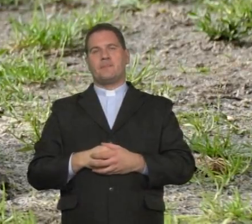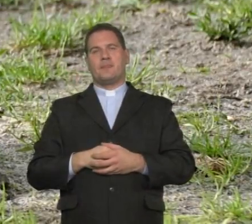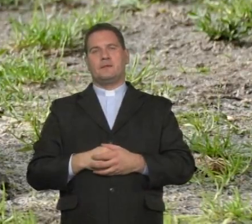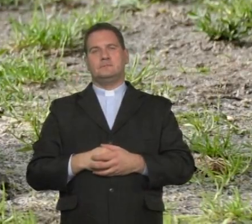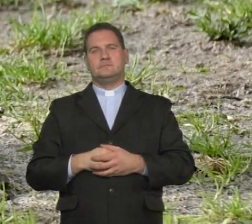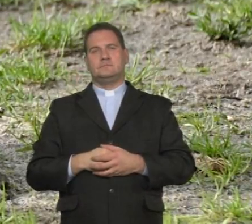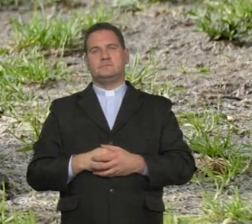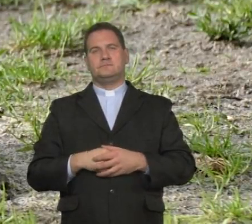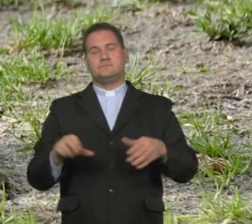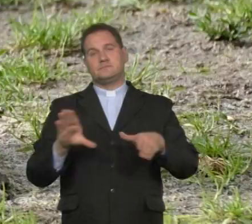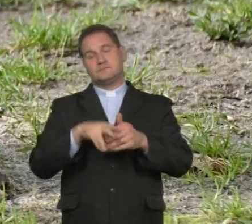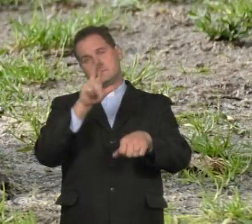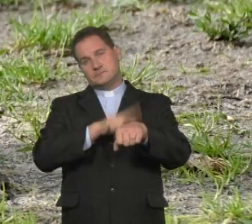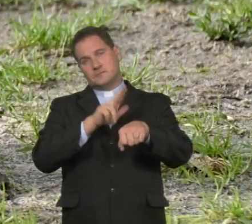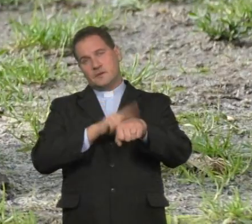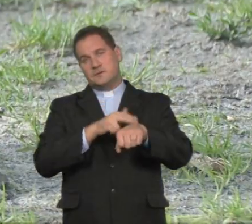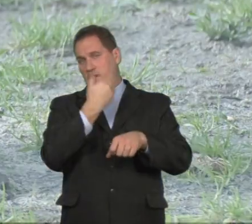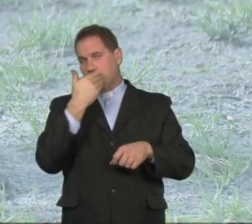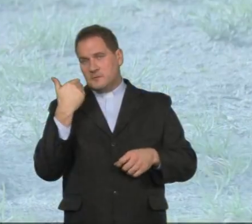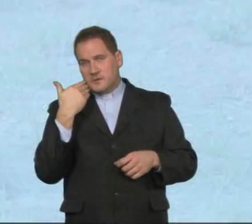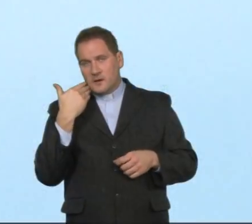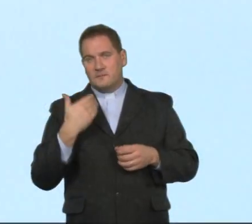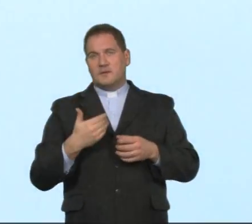jastrząb gołębiarz.